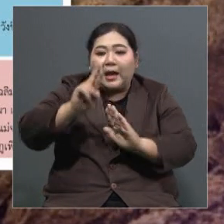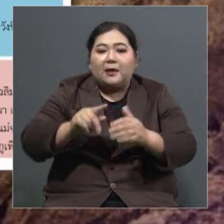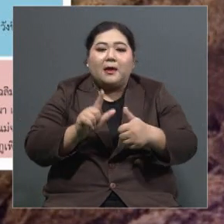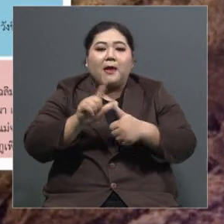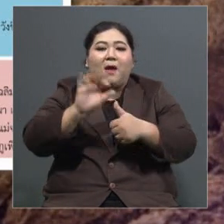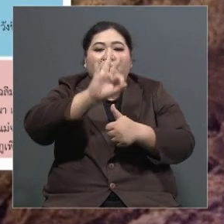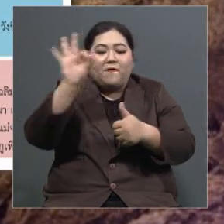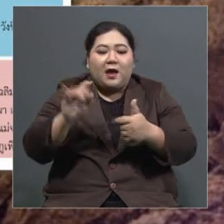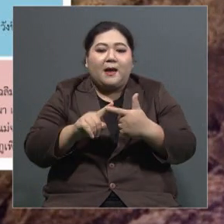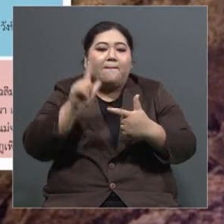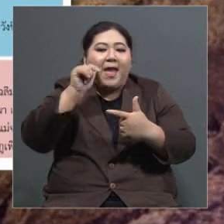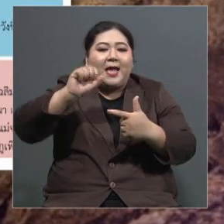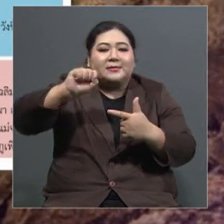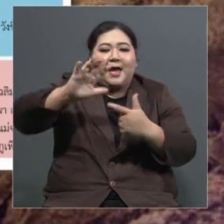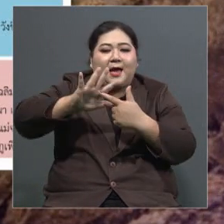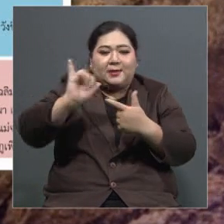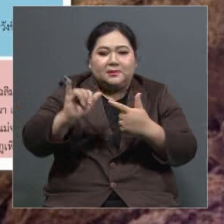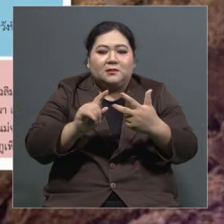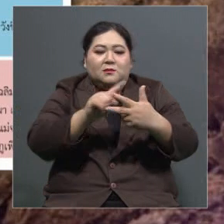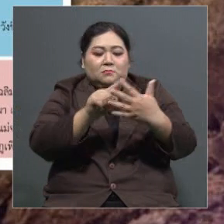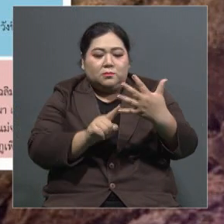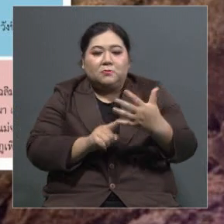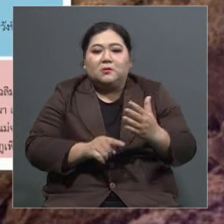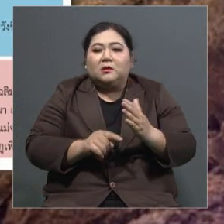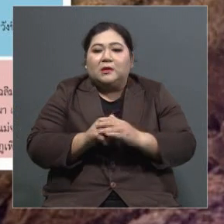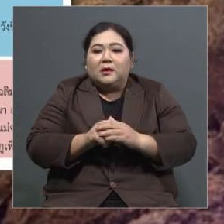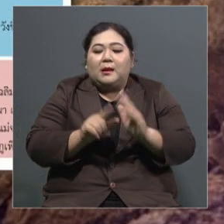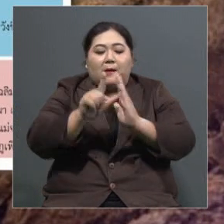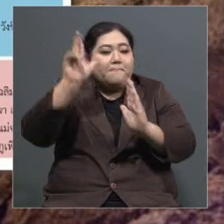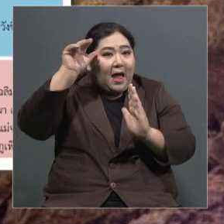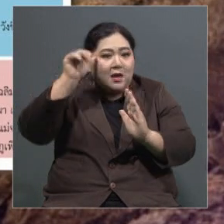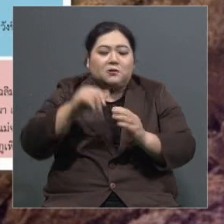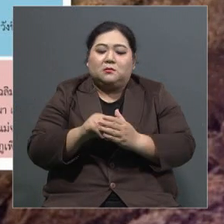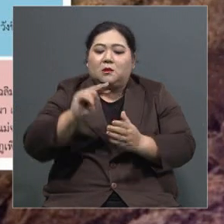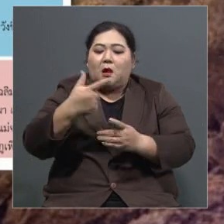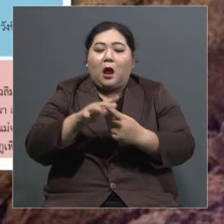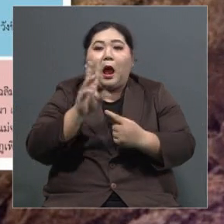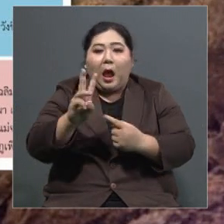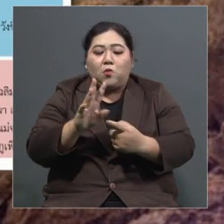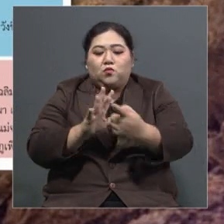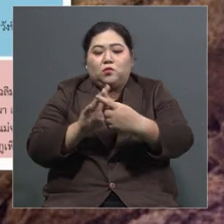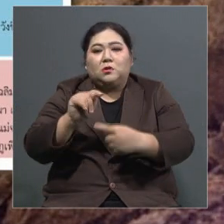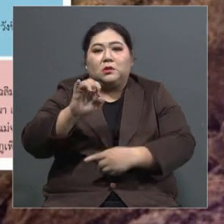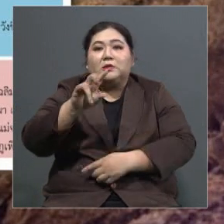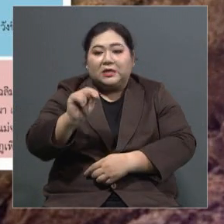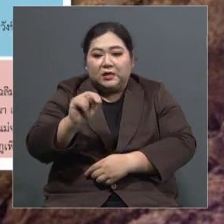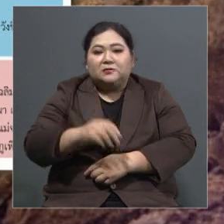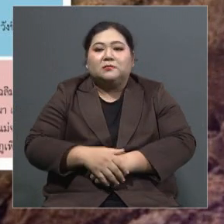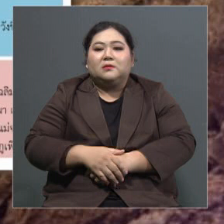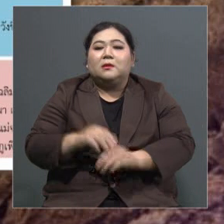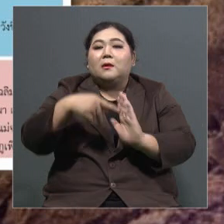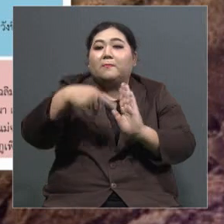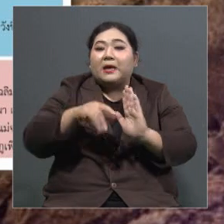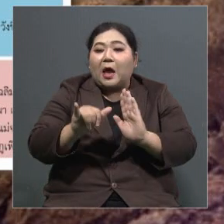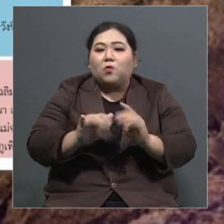เทิงส่วนลำปางค่ะเตือนกันเลยนะคะที่อำเภอวังเหนืองาวและที่เมืองปากเทินจังหวัดพะเยาได้แก่อำเภอเชียงคำจุนและ